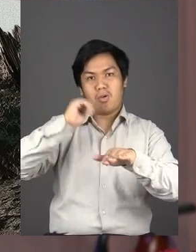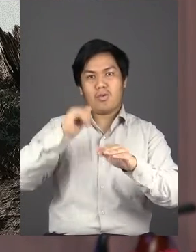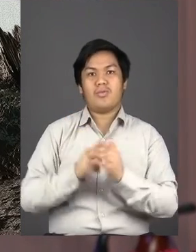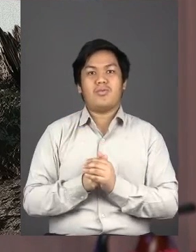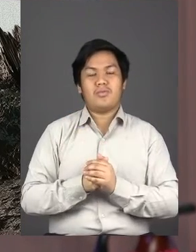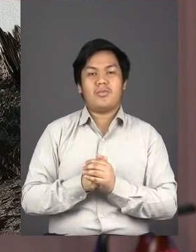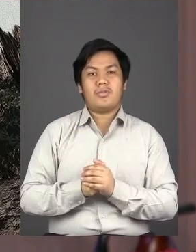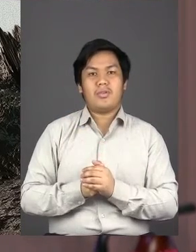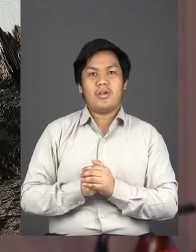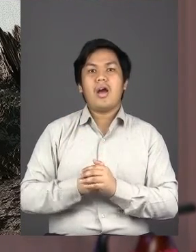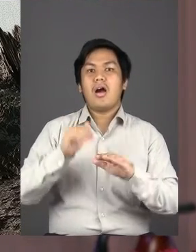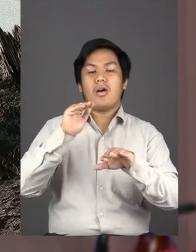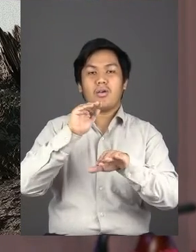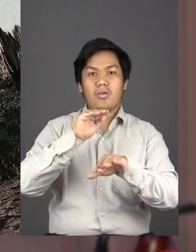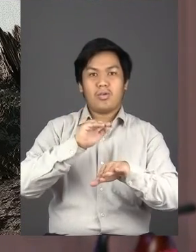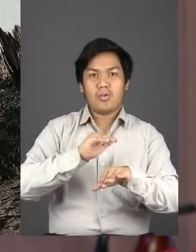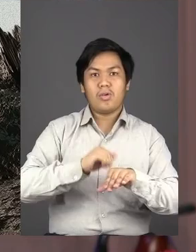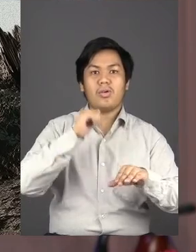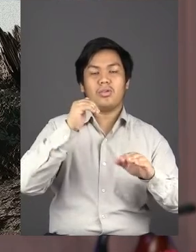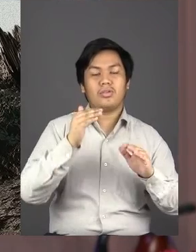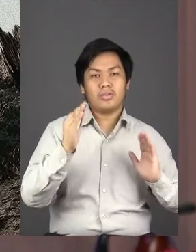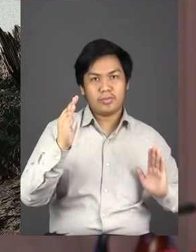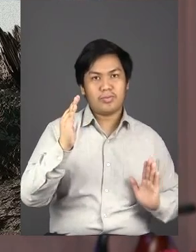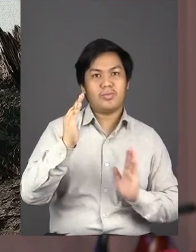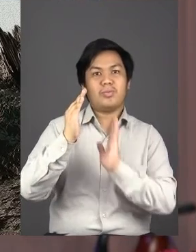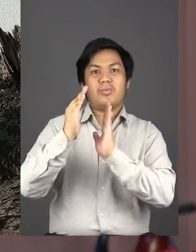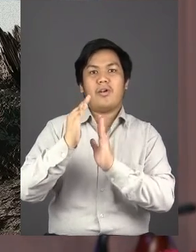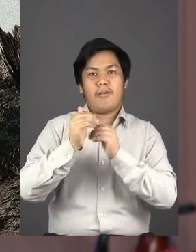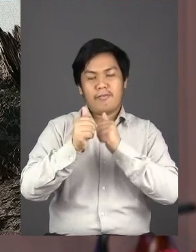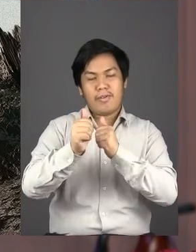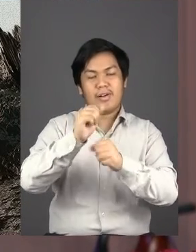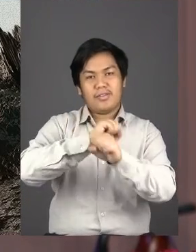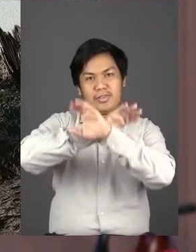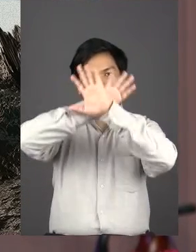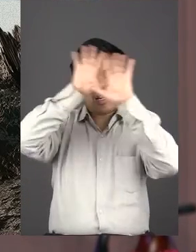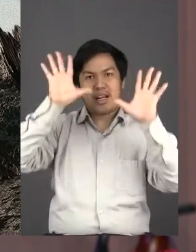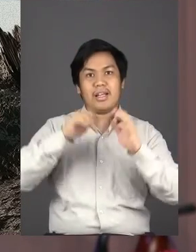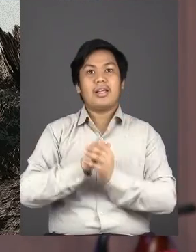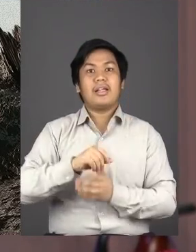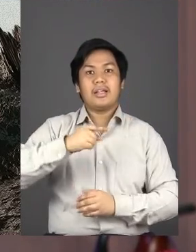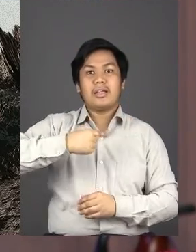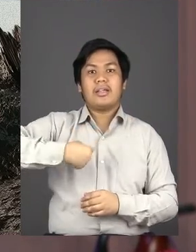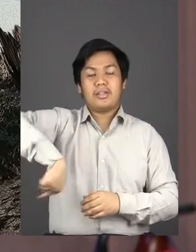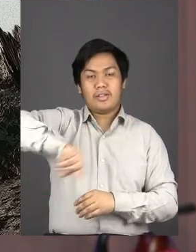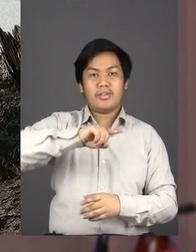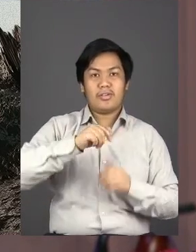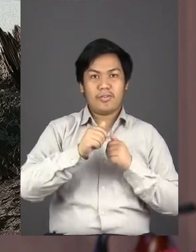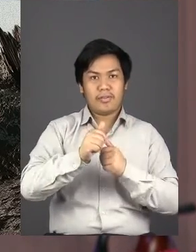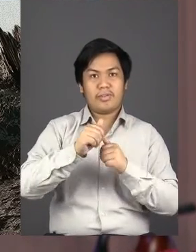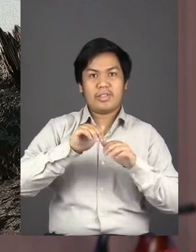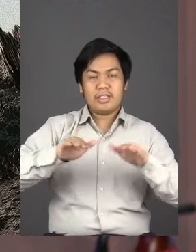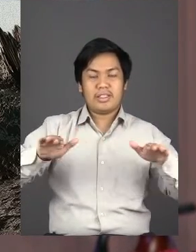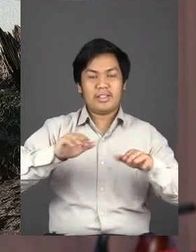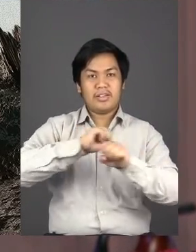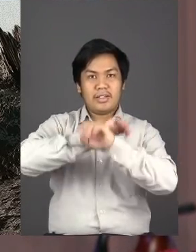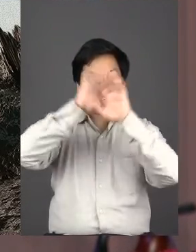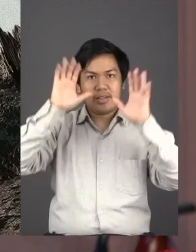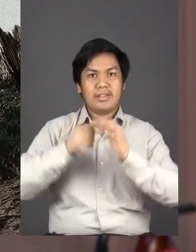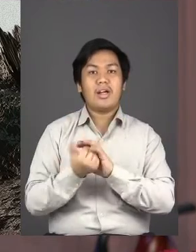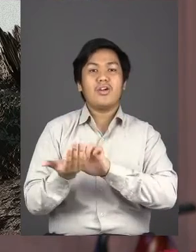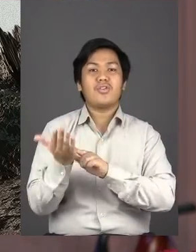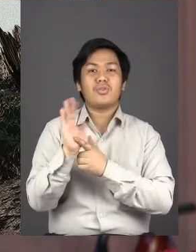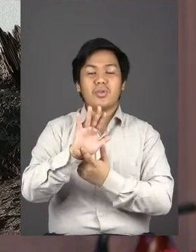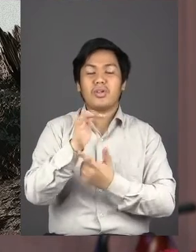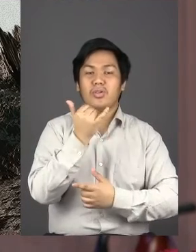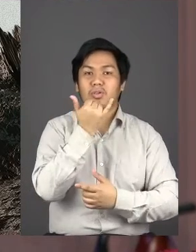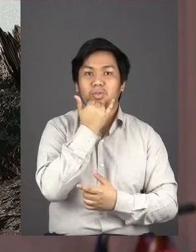Pagtawag na sila ay lumapit sa liwanag. Kasi lumakad na kayo bilang anak ng liwanag. Liwanagan na ang mga gawa ng